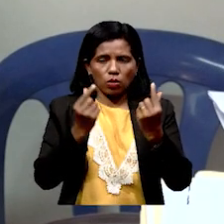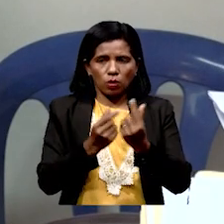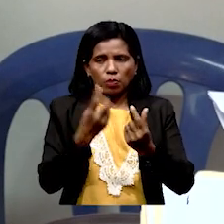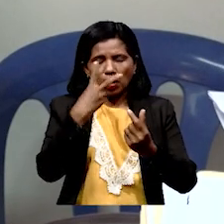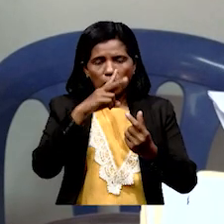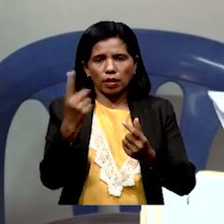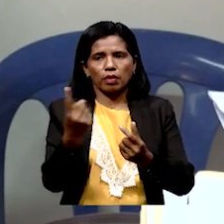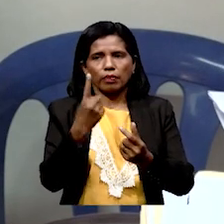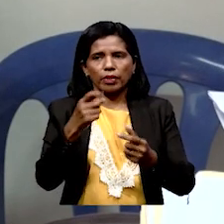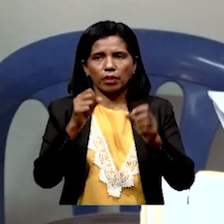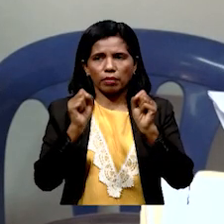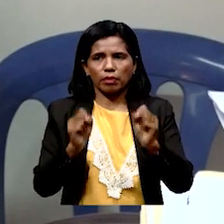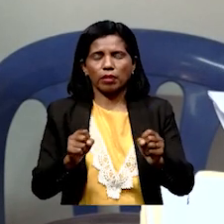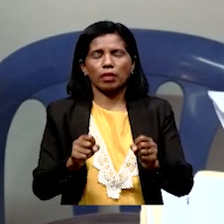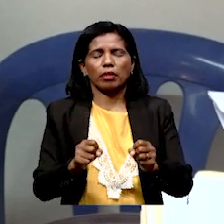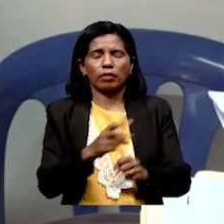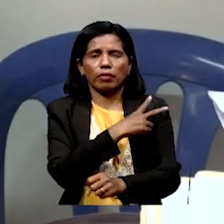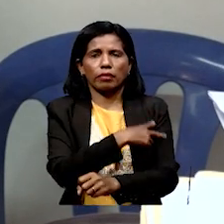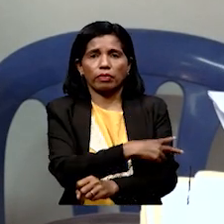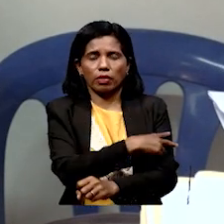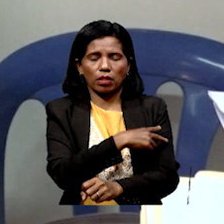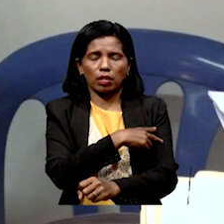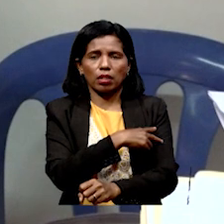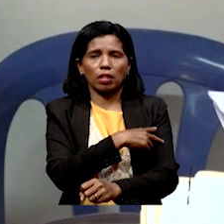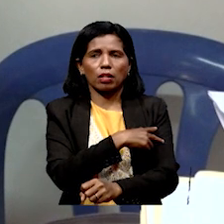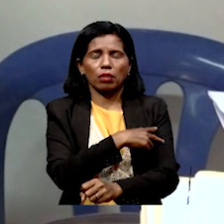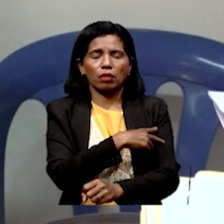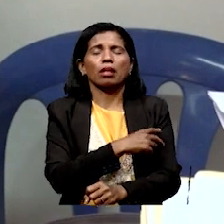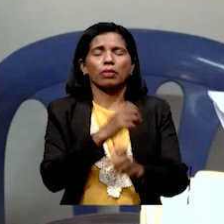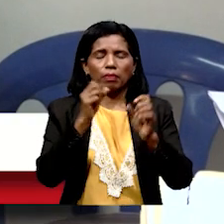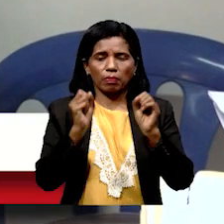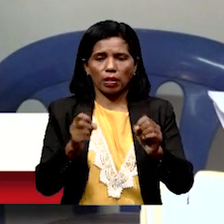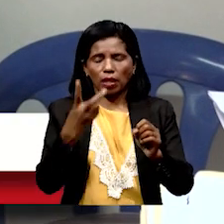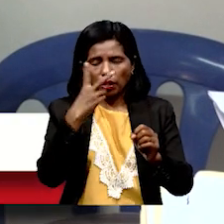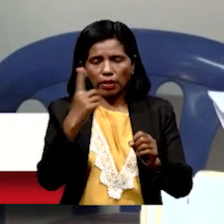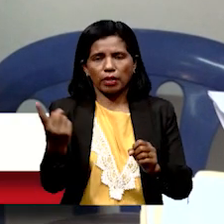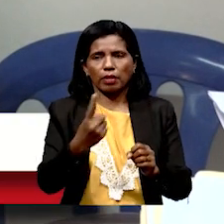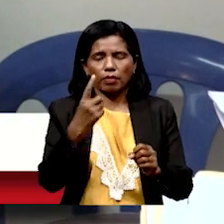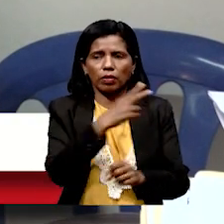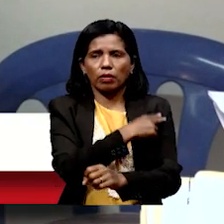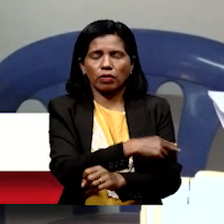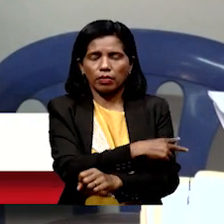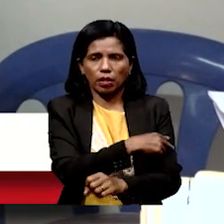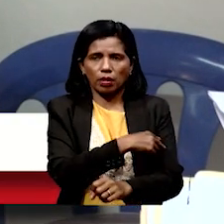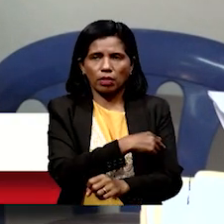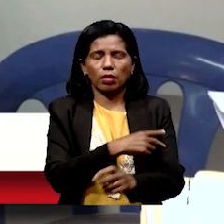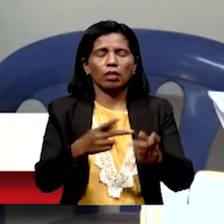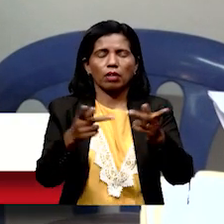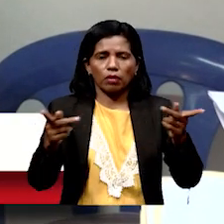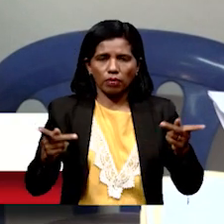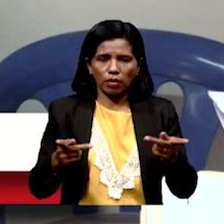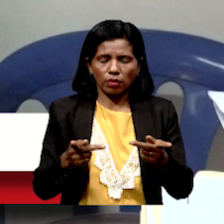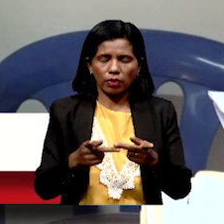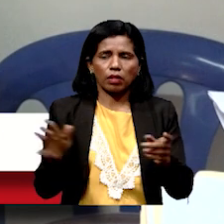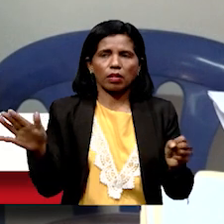atu bele Vera Cruz ne ita bele augenta na fatin ho hospital nebe mak fatin.